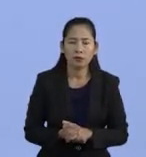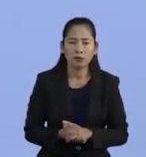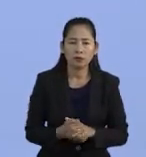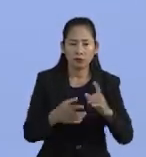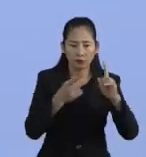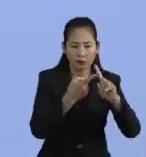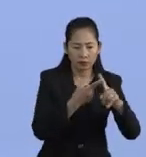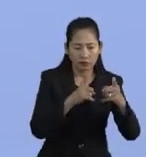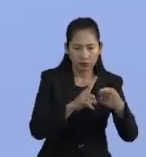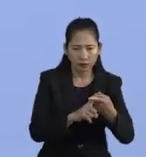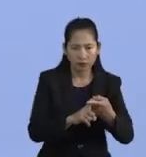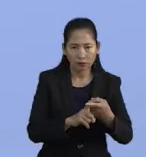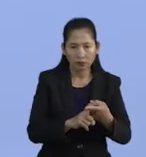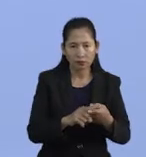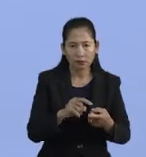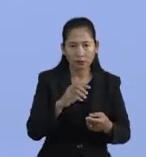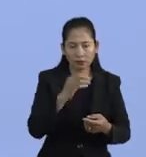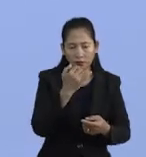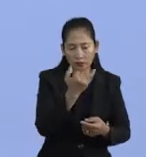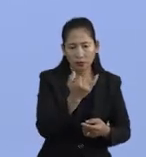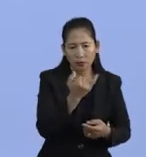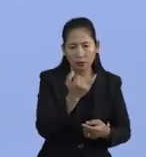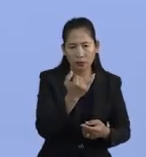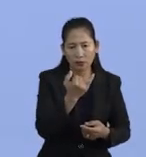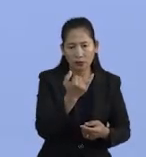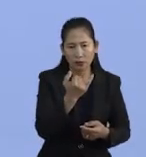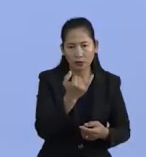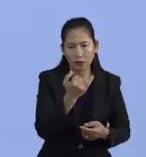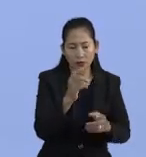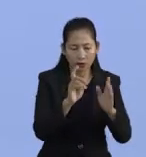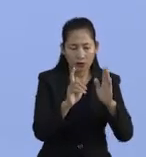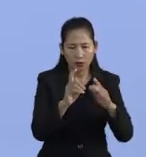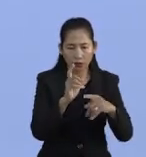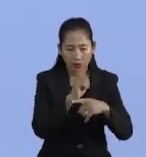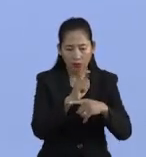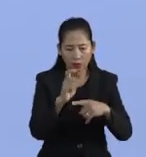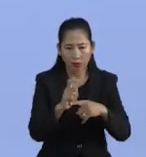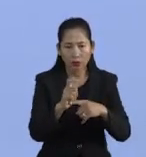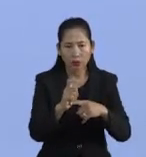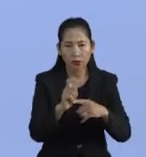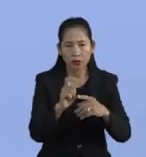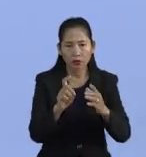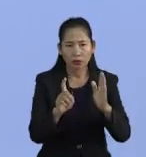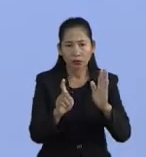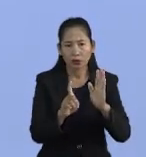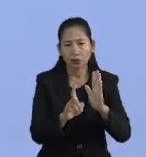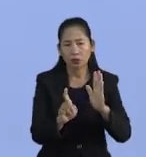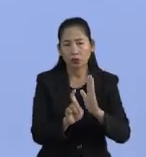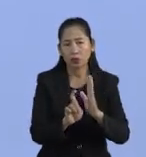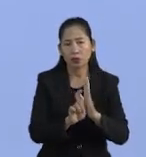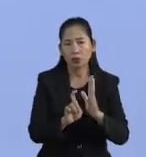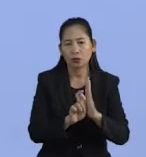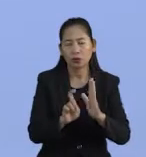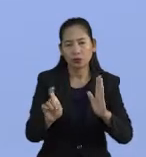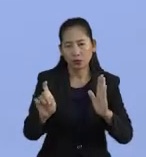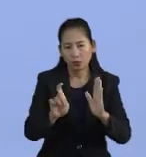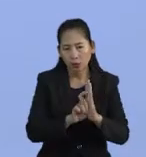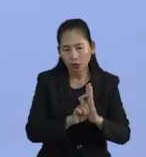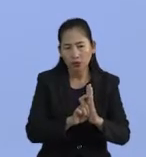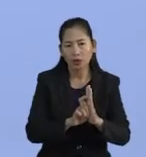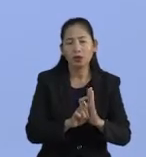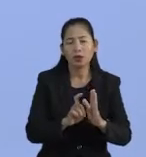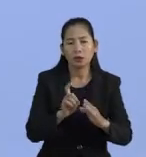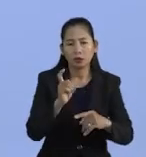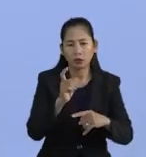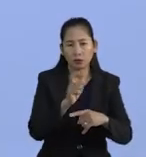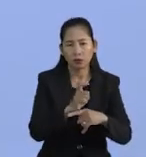lấy phạm mùi nơi tụng ấy con nơi chụp này cốt bà viên lấy tụng tụng